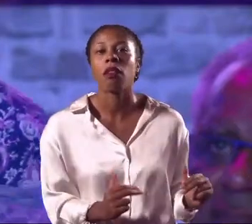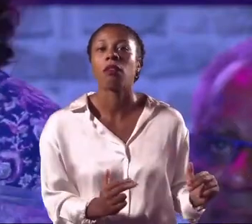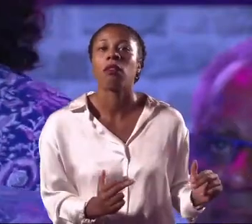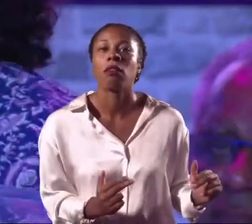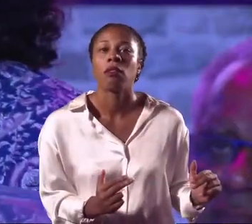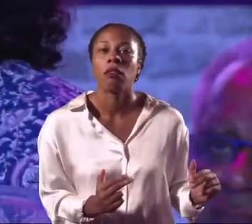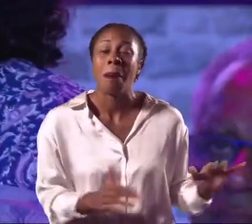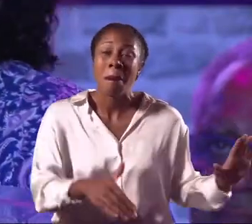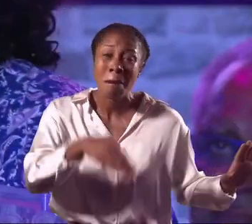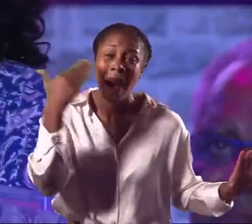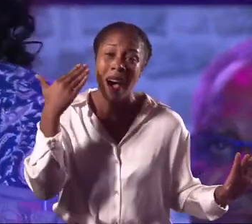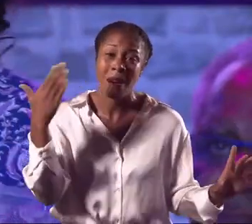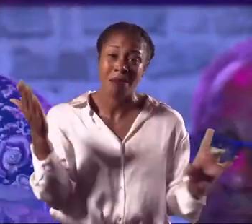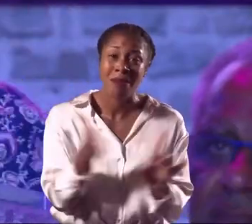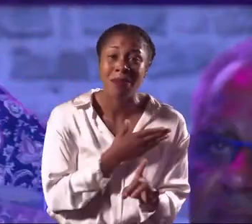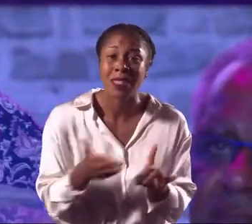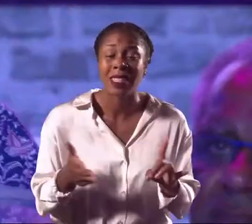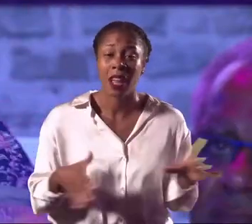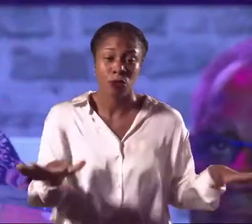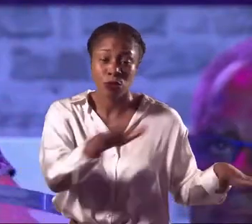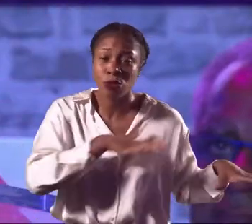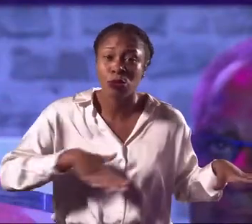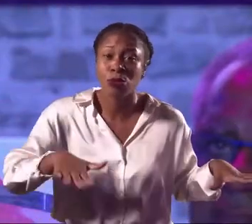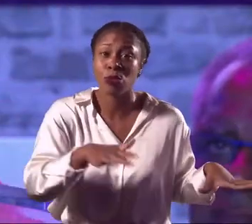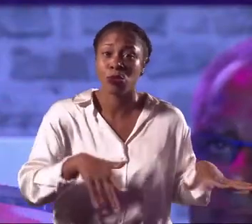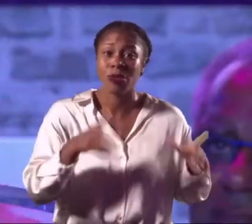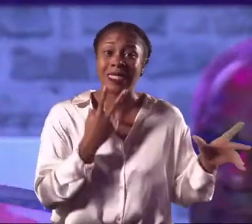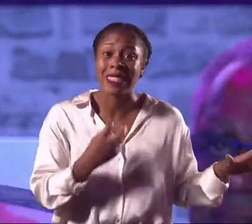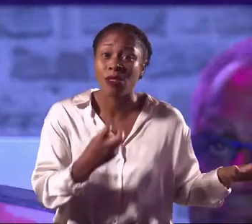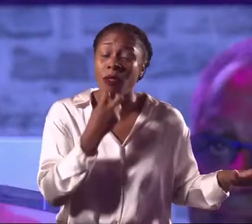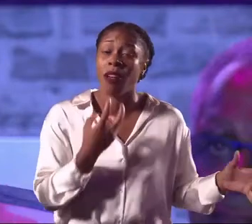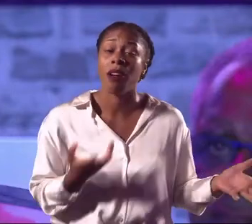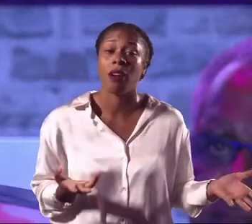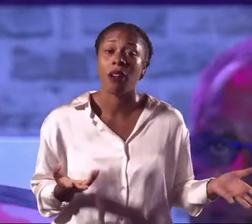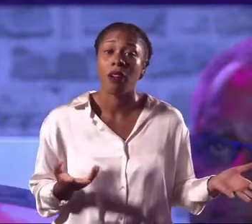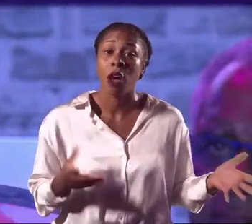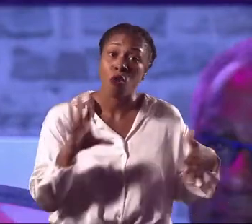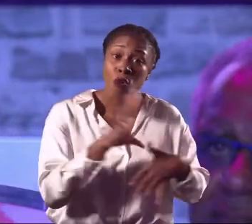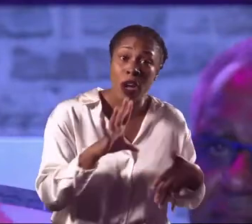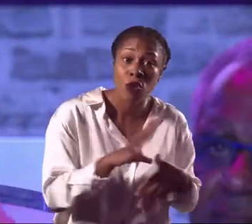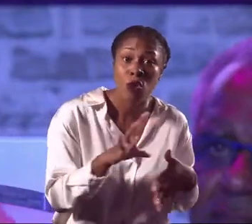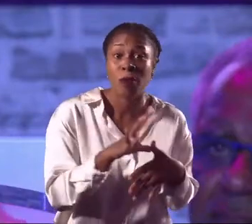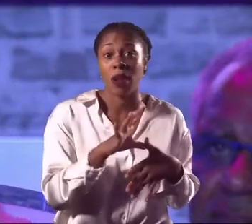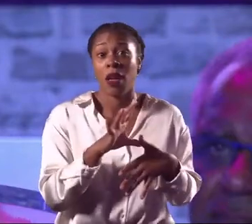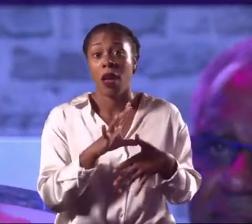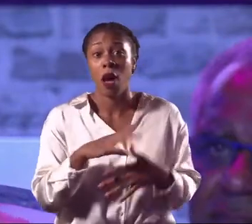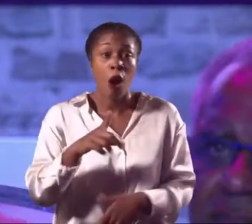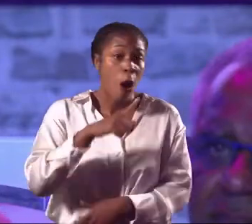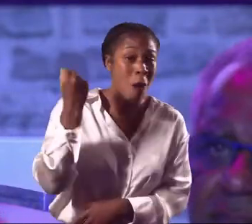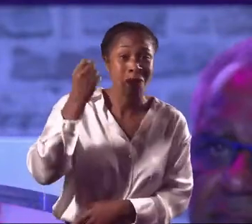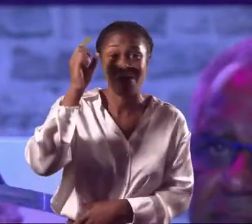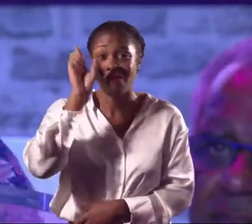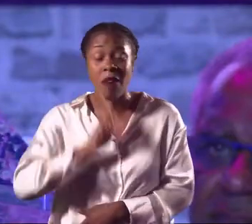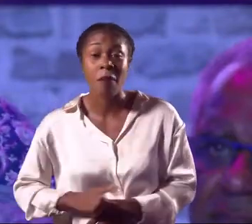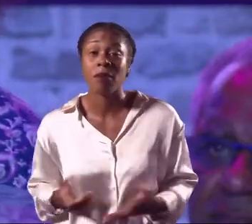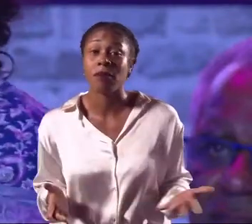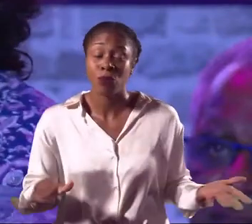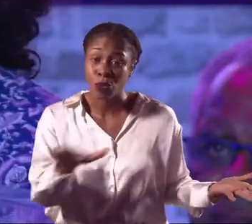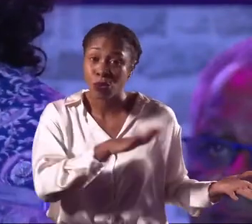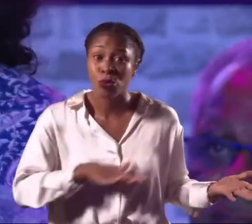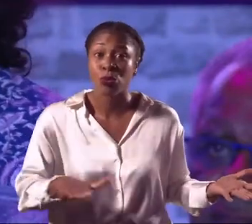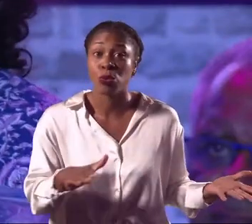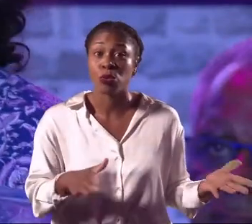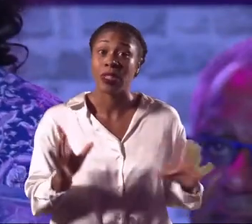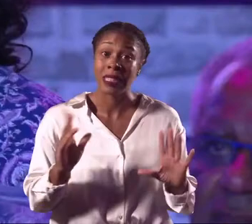des maltraitances que subissent l'ensemble des citoyens, des Guadeloupéens et des Guadeloupéennes. Et le